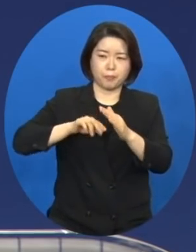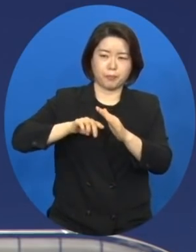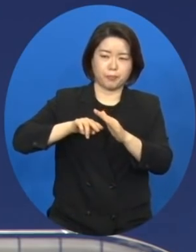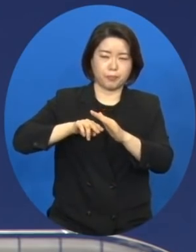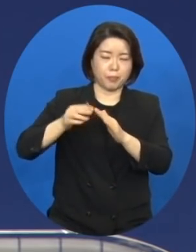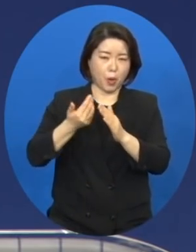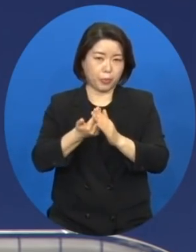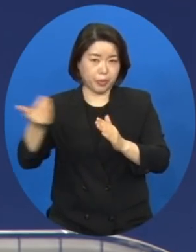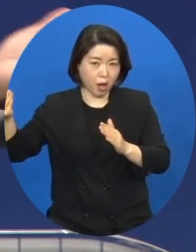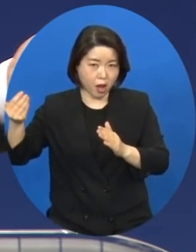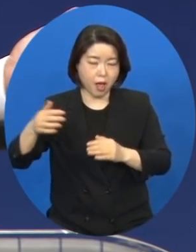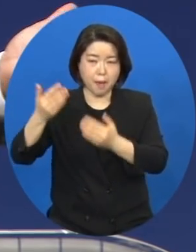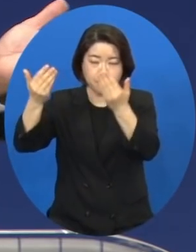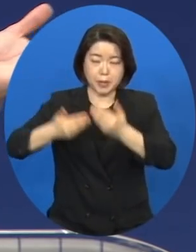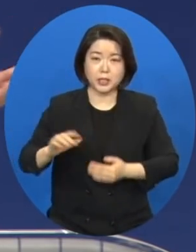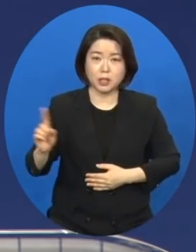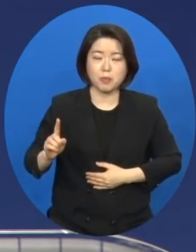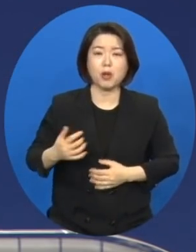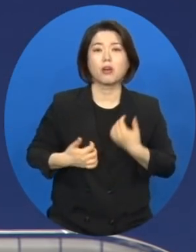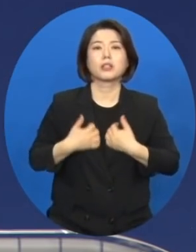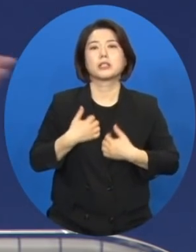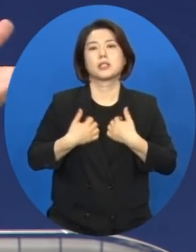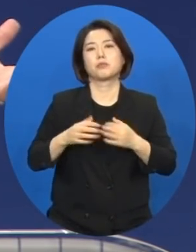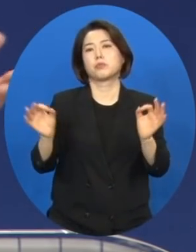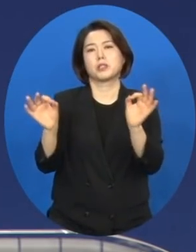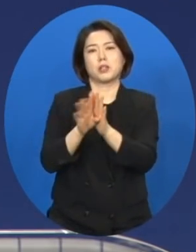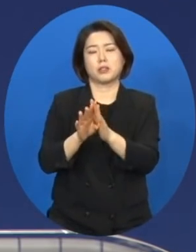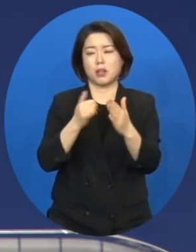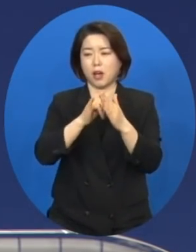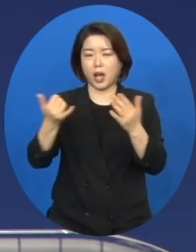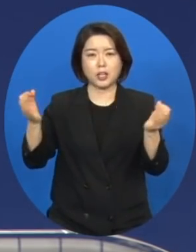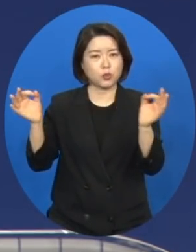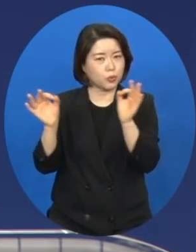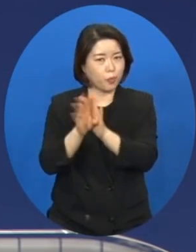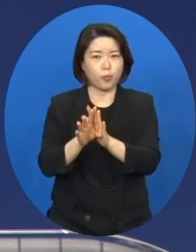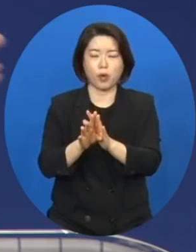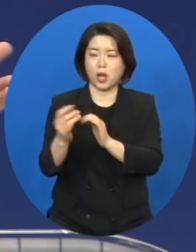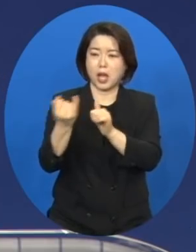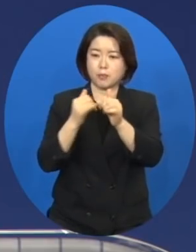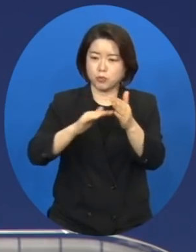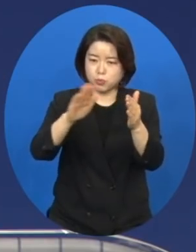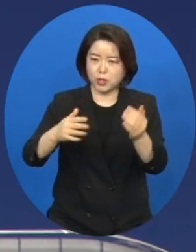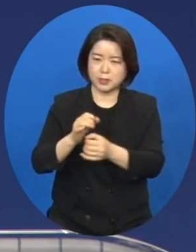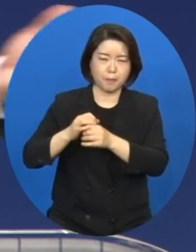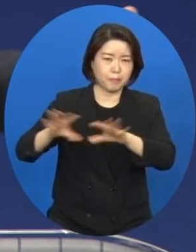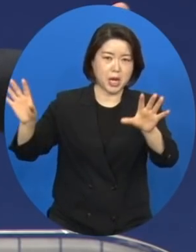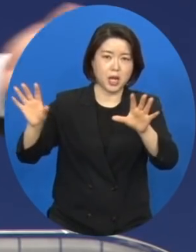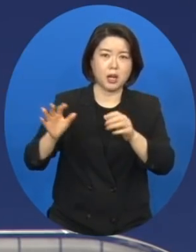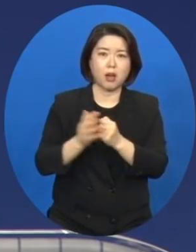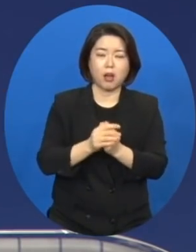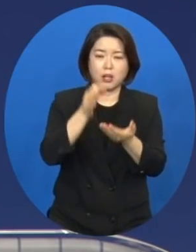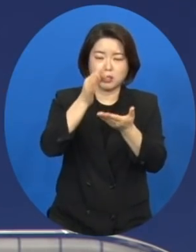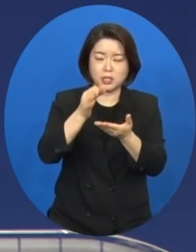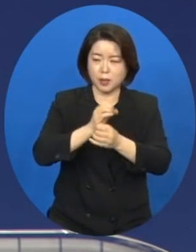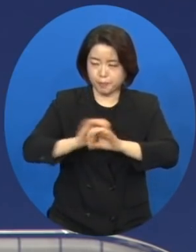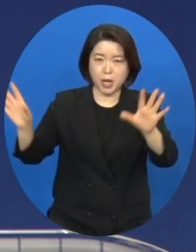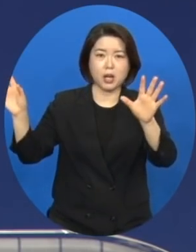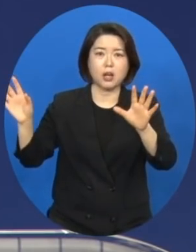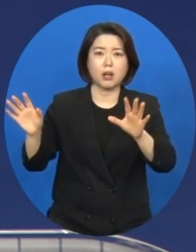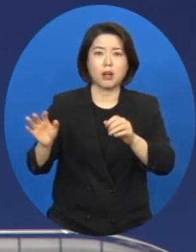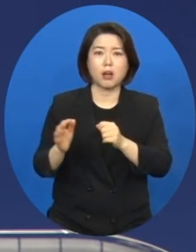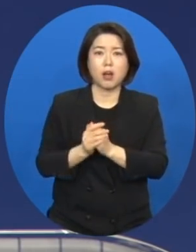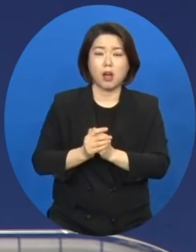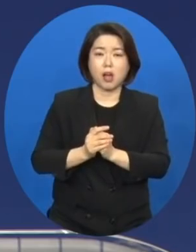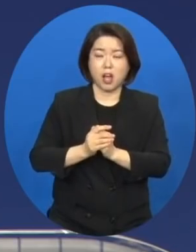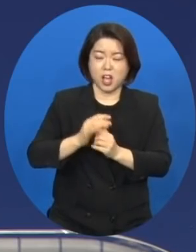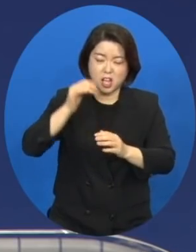받은 것이 뭡니까? 기쁨이 사라졌습니다. 가족을 잃었습니다. 부부 가정의 해체가 됩니다. 재산을 잃습니다. 심지어는